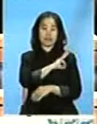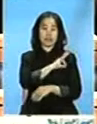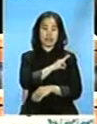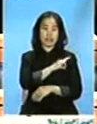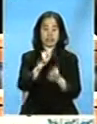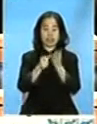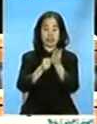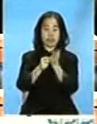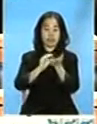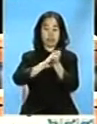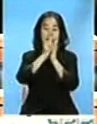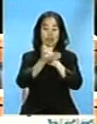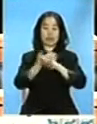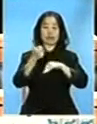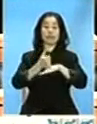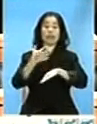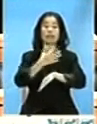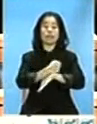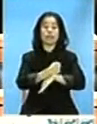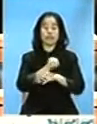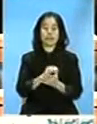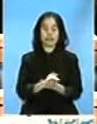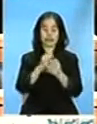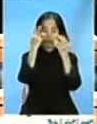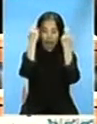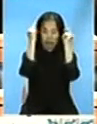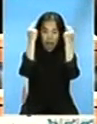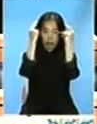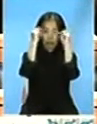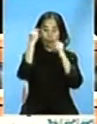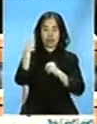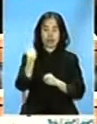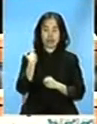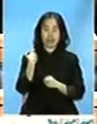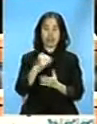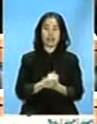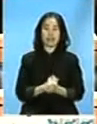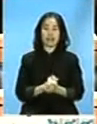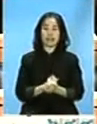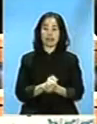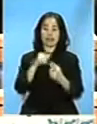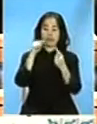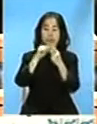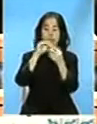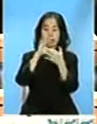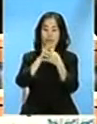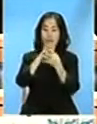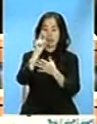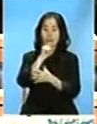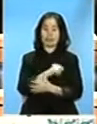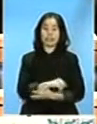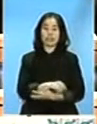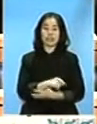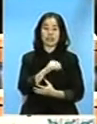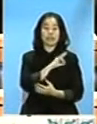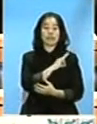ลเป็นผู้เสนอท่านนายกรัฐมนตรีได้พูดในเรื่องของส